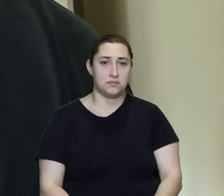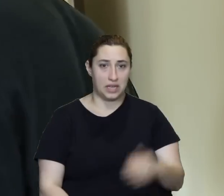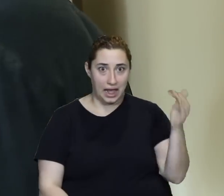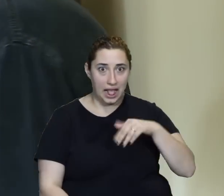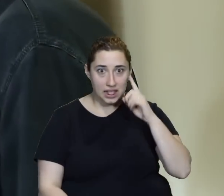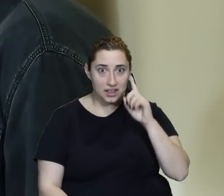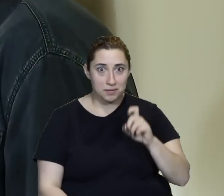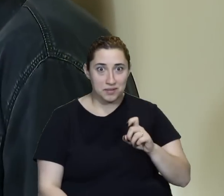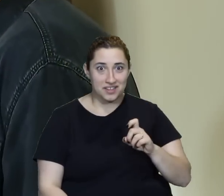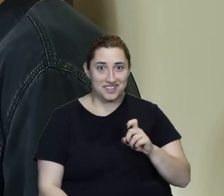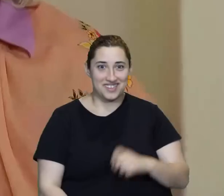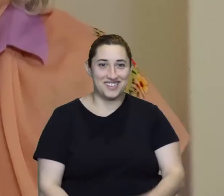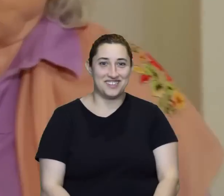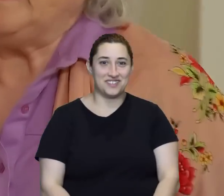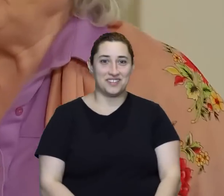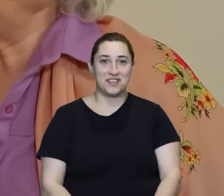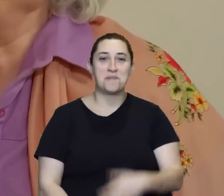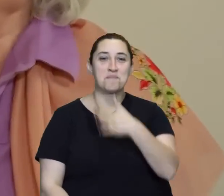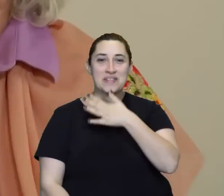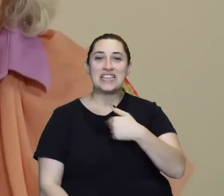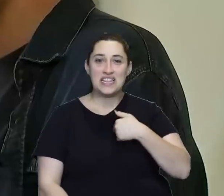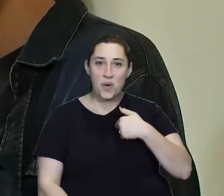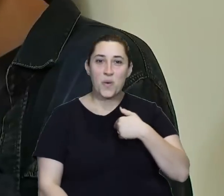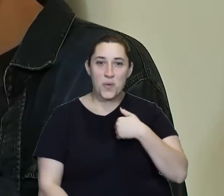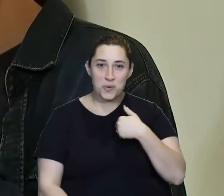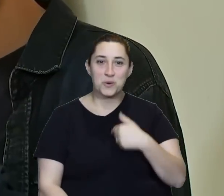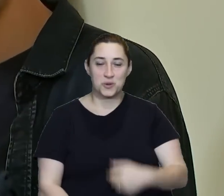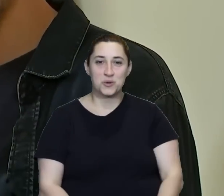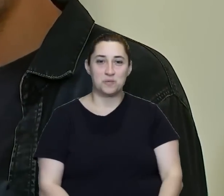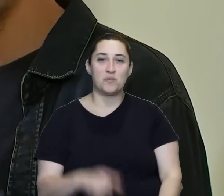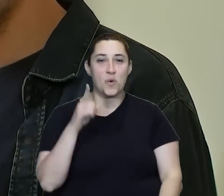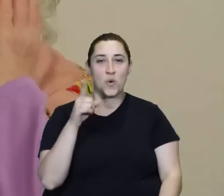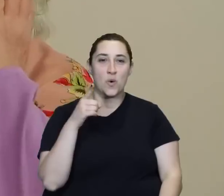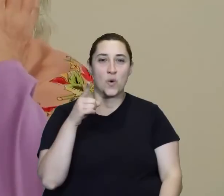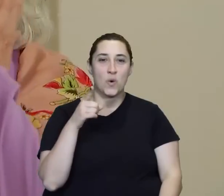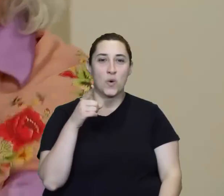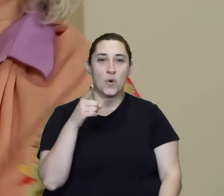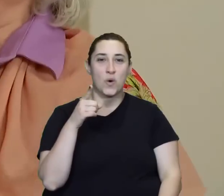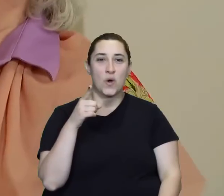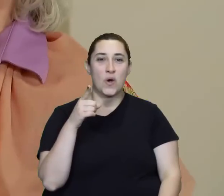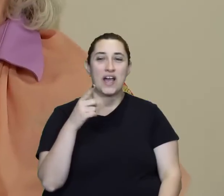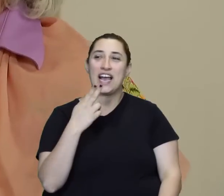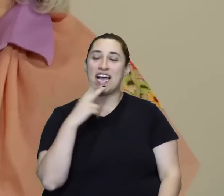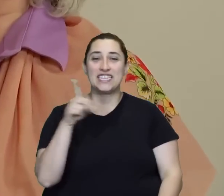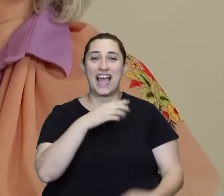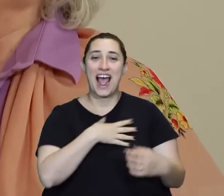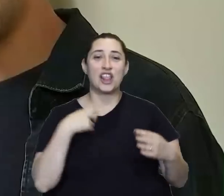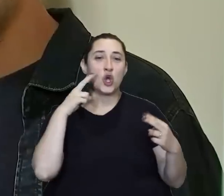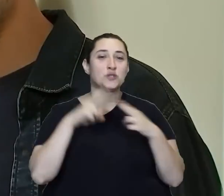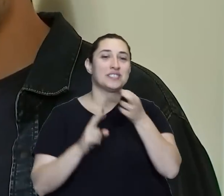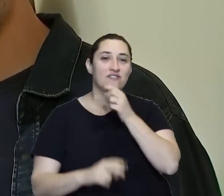Geldin mi? Kapıya döndü. Biliyordum. O mendebur ananı görmeye bile izin vermiyor değil